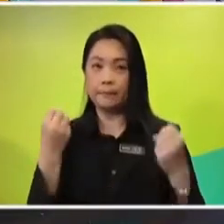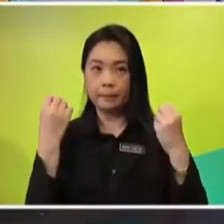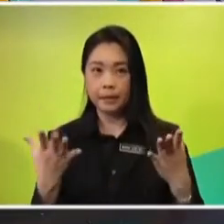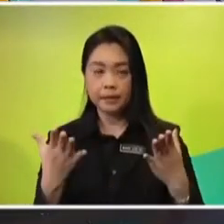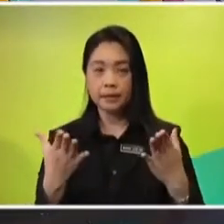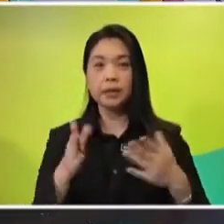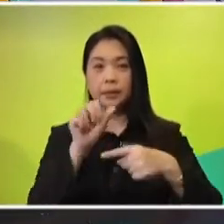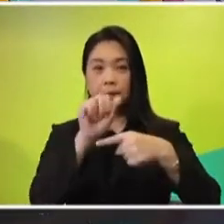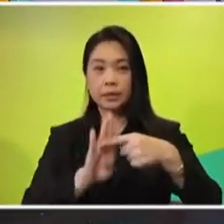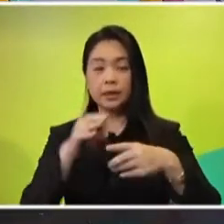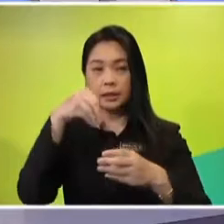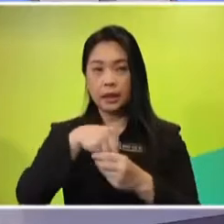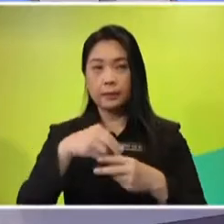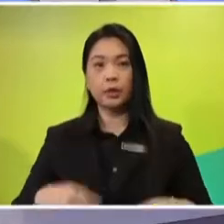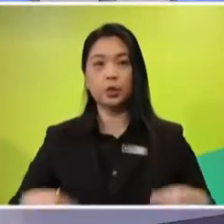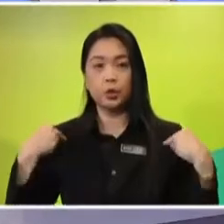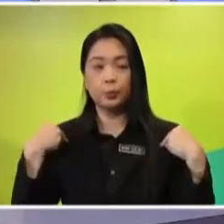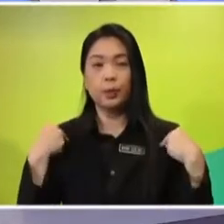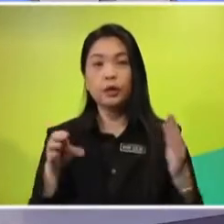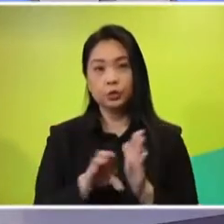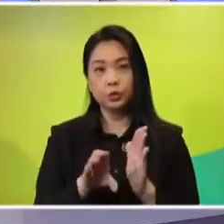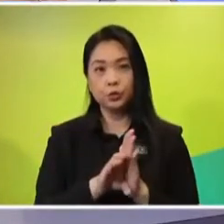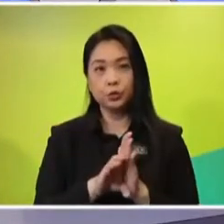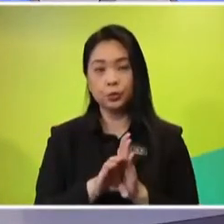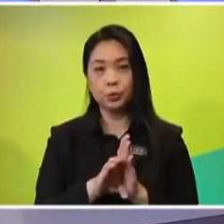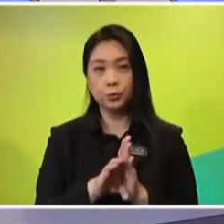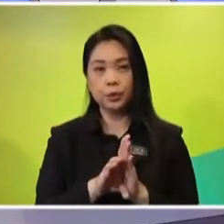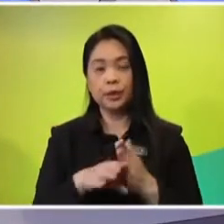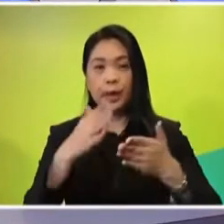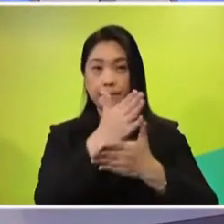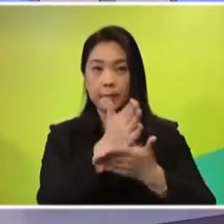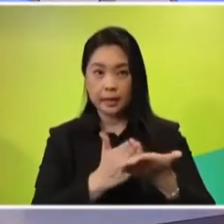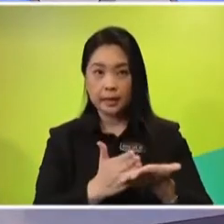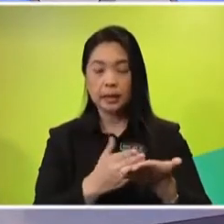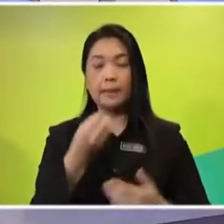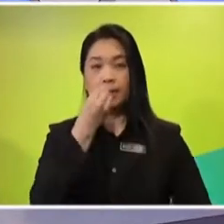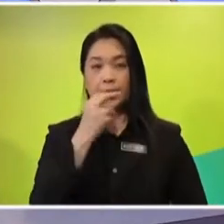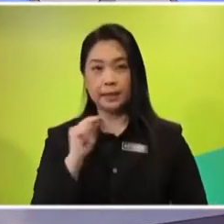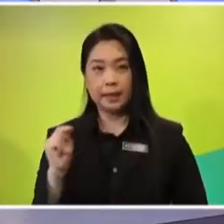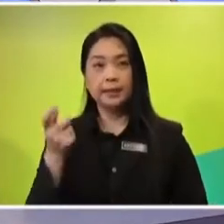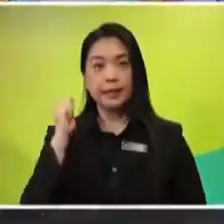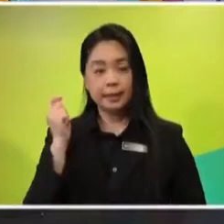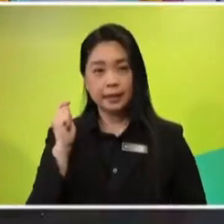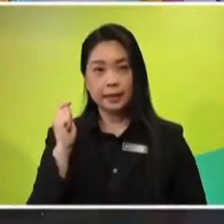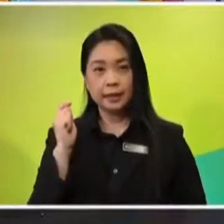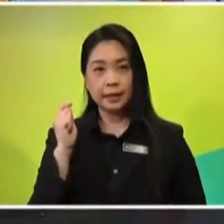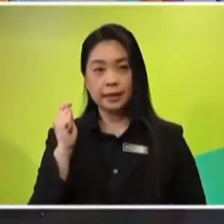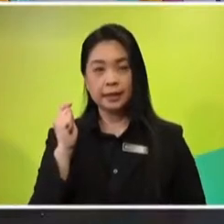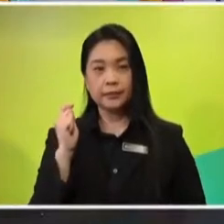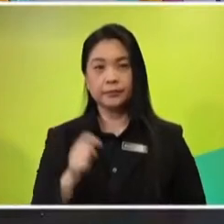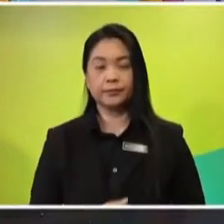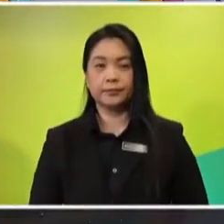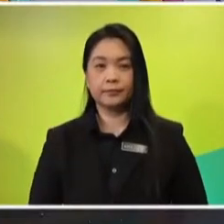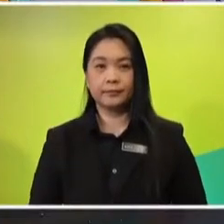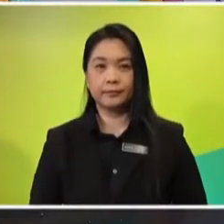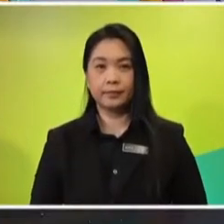dalam kehidupan kita. Contohnya apa tadi yang kita bahagi-bahagi makanan tu? Kita bahagi makanan dengan kawan-kawan.